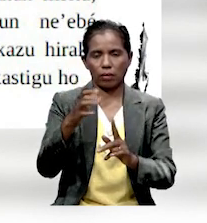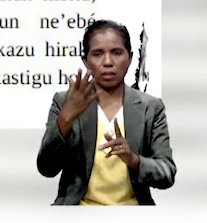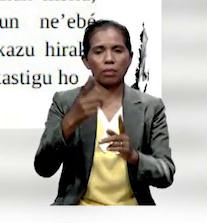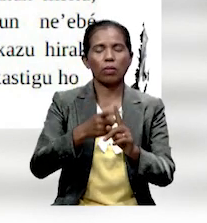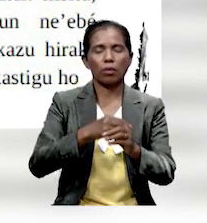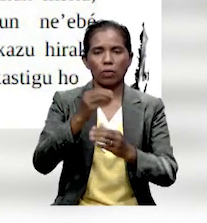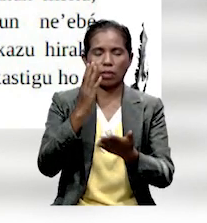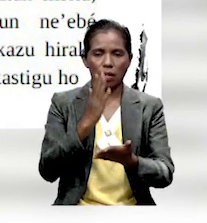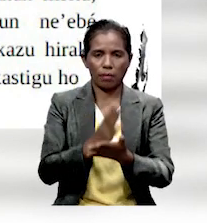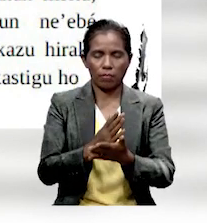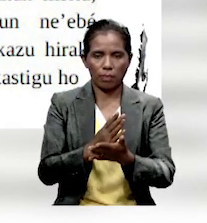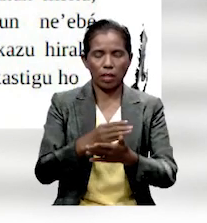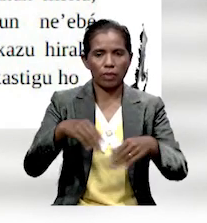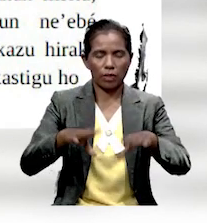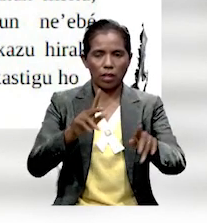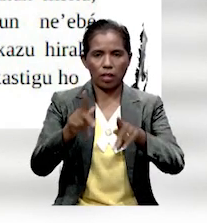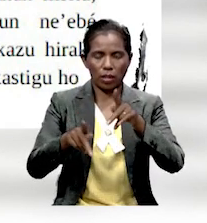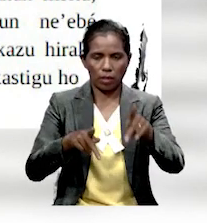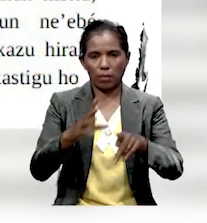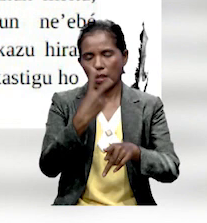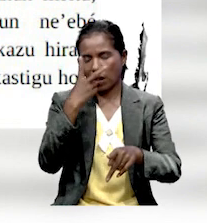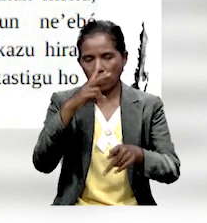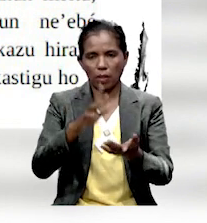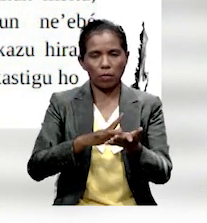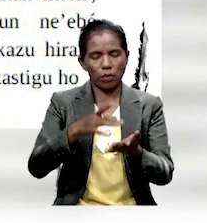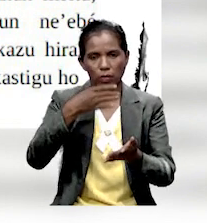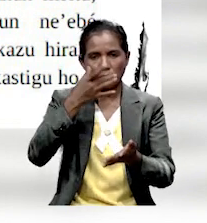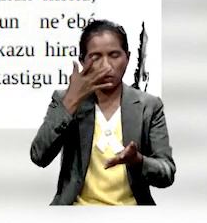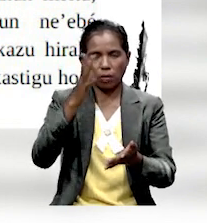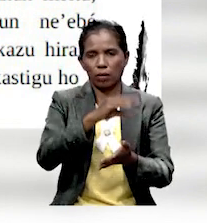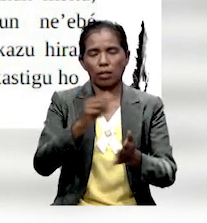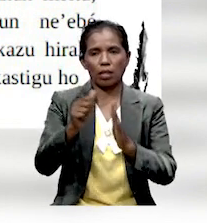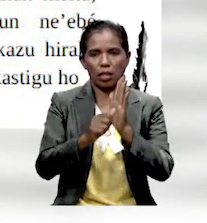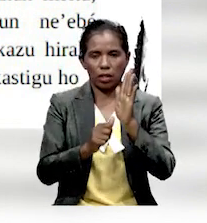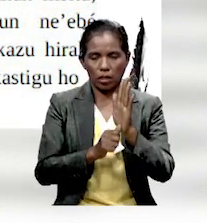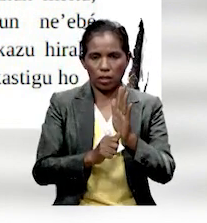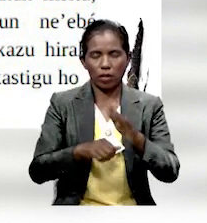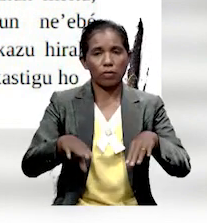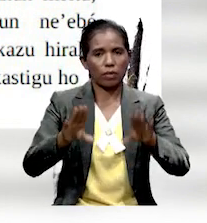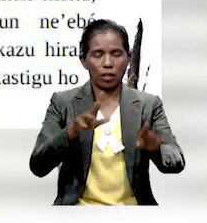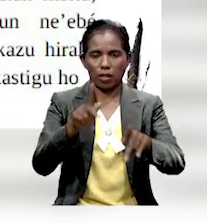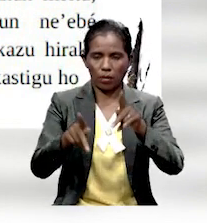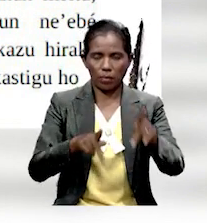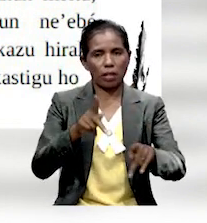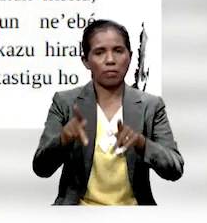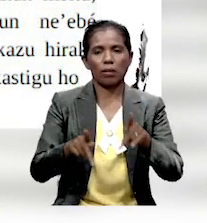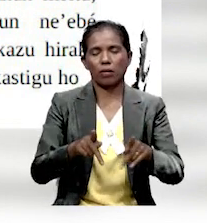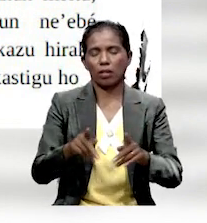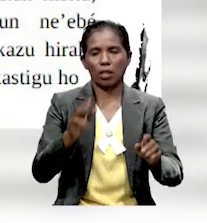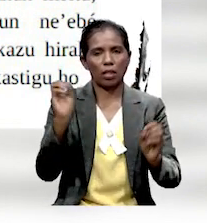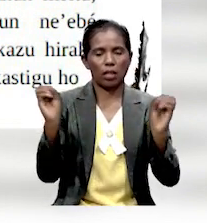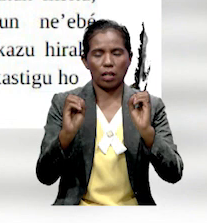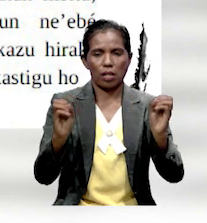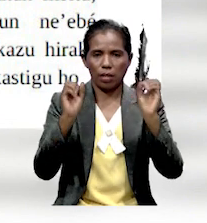ba combate tráfico no consumo ilícito ba droga, artigo Hitu, tráfico no atividade ilícita, ema ruma laha